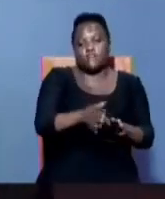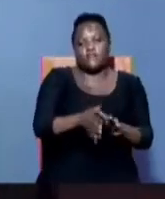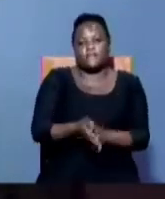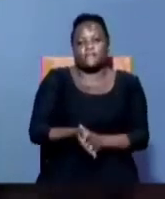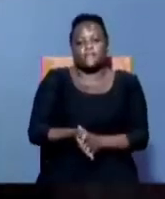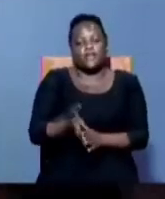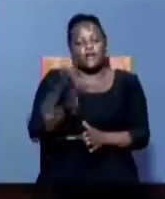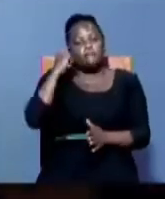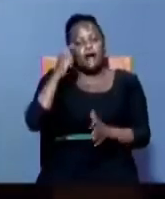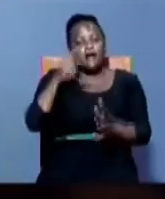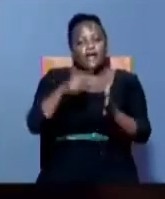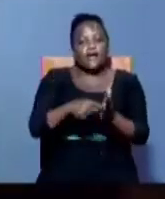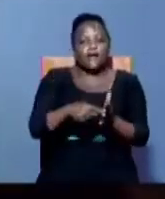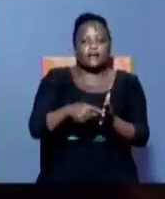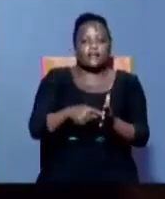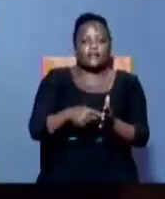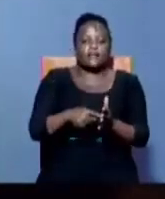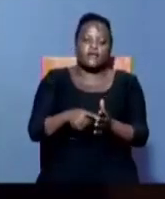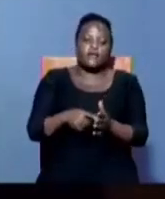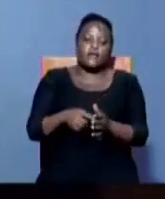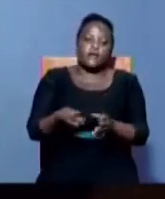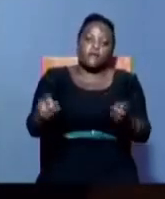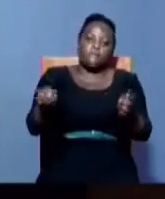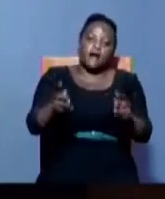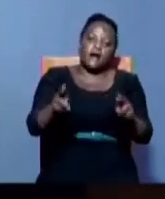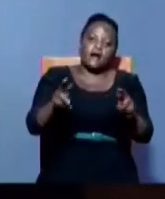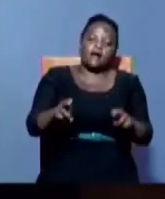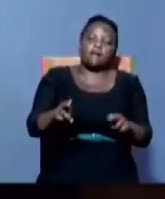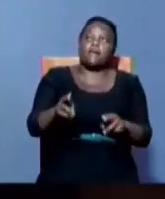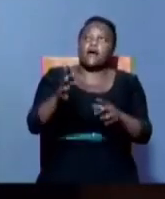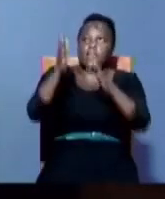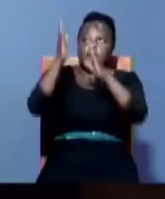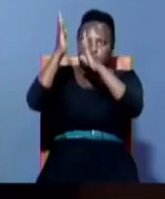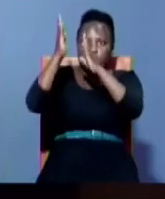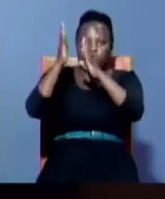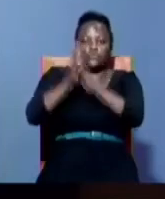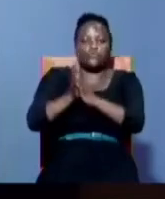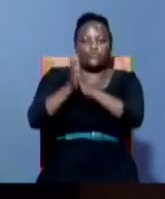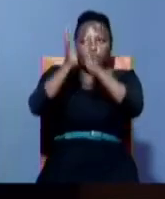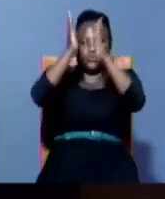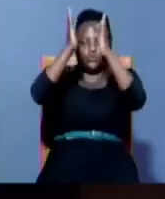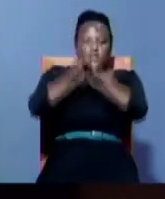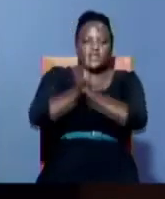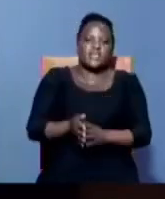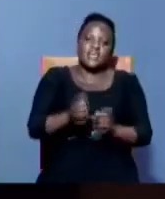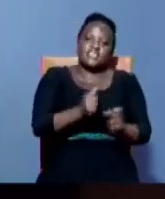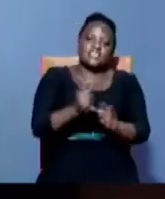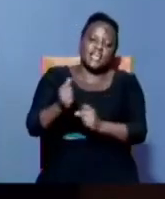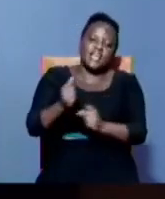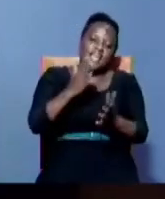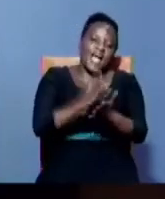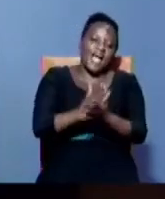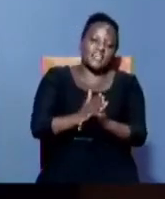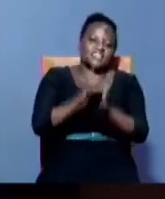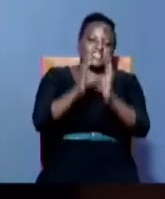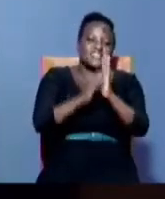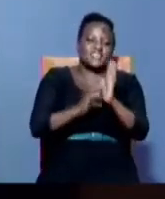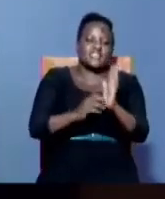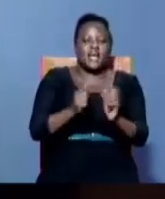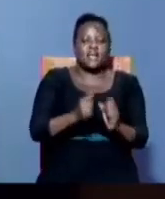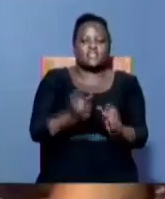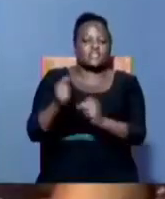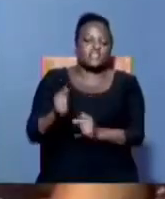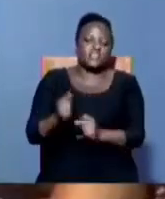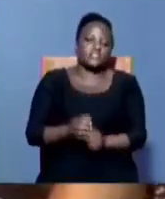Adam amekufa. Maana yake mahakama ya kimbingu itende haki, sheria itekeleze, hukumu ifanyike,